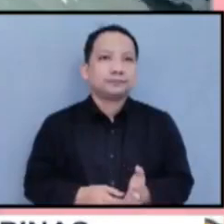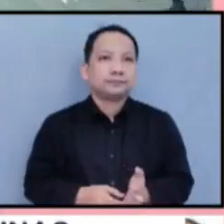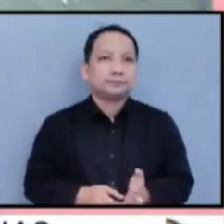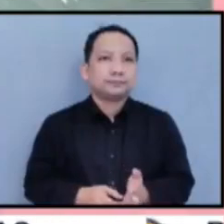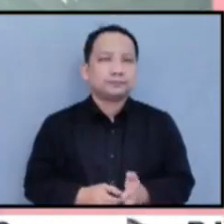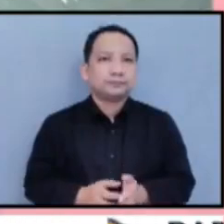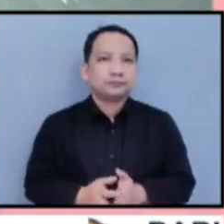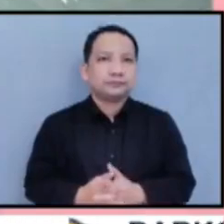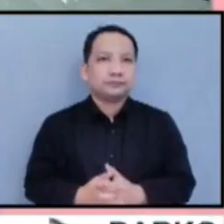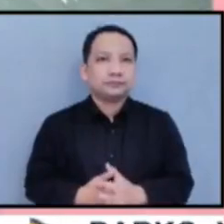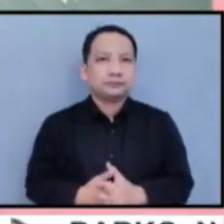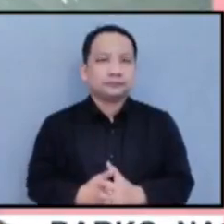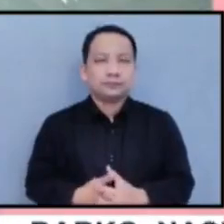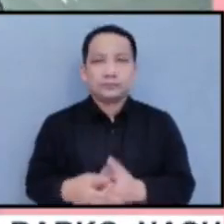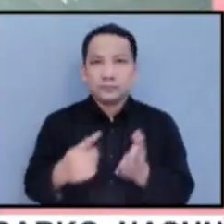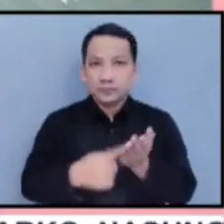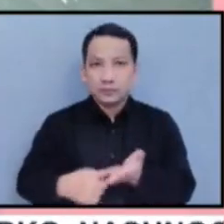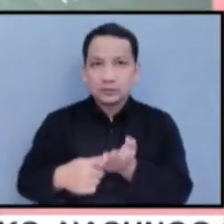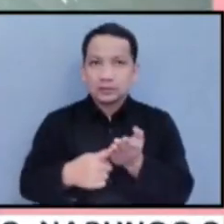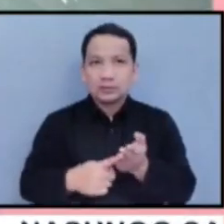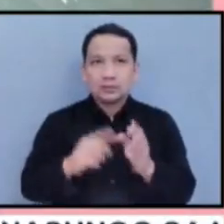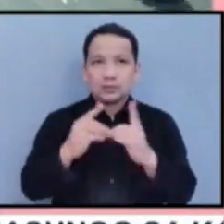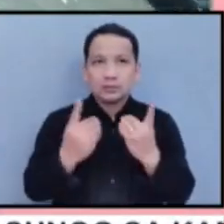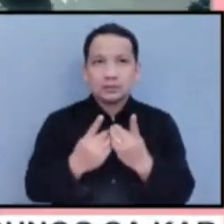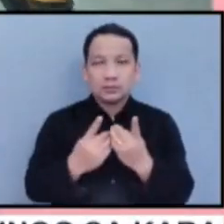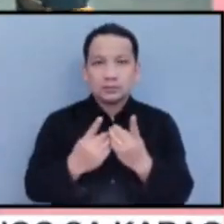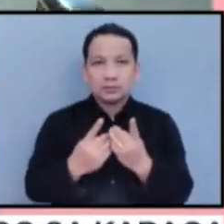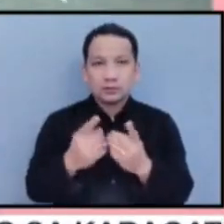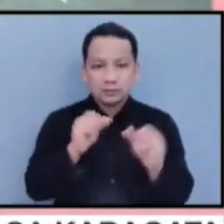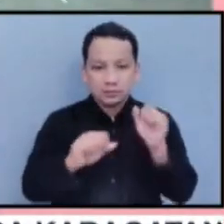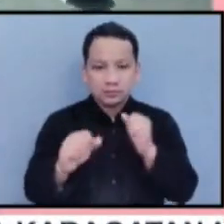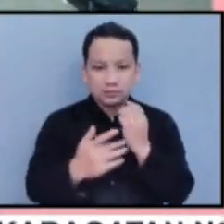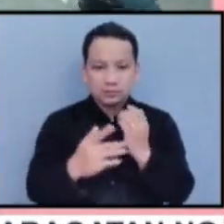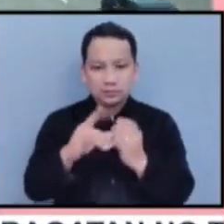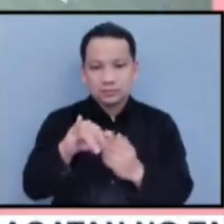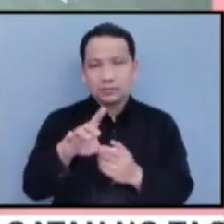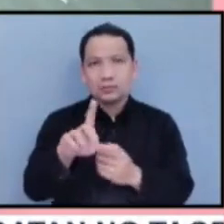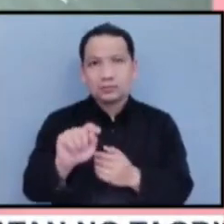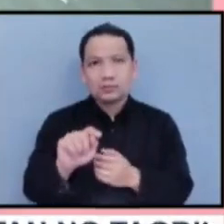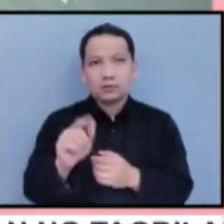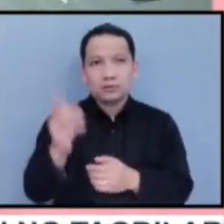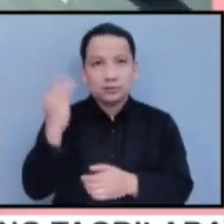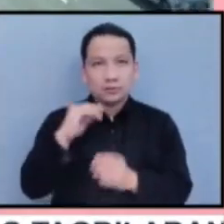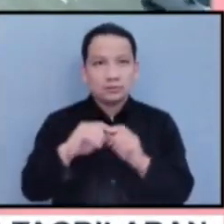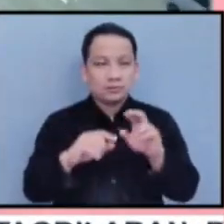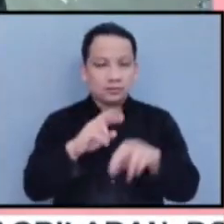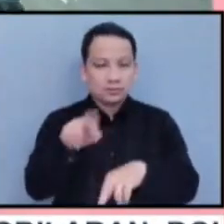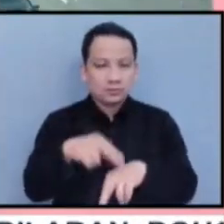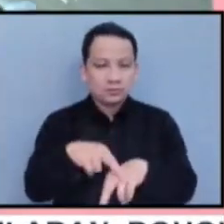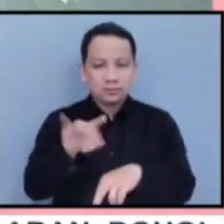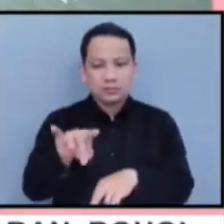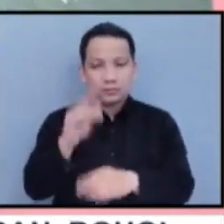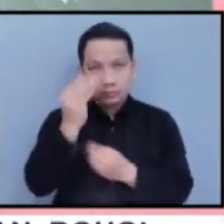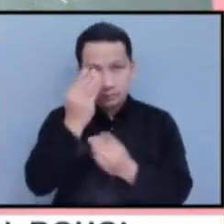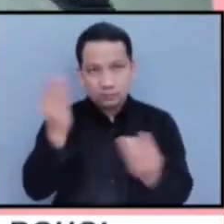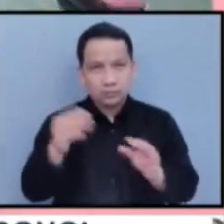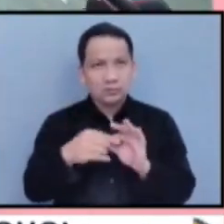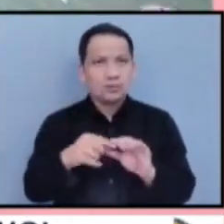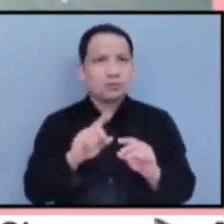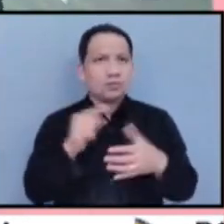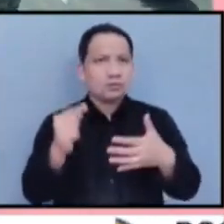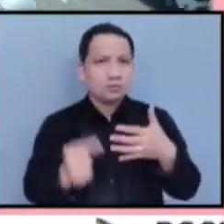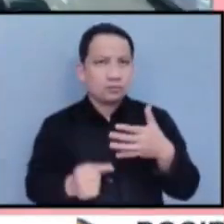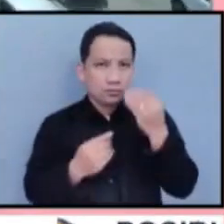Nagkaroon po ng dialogo ang Department of Science and Technology at ng mga dating rebelde sa Region 8 upang alamin kung ano-ano ang